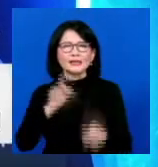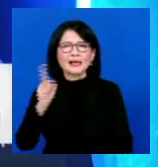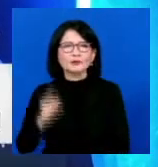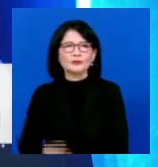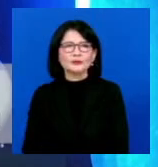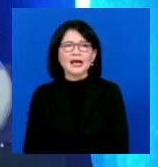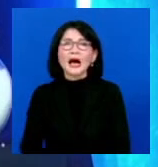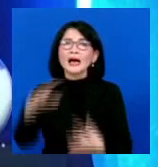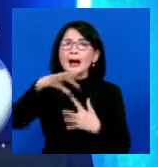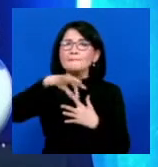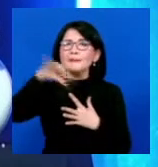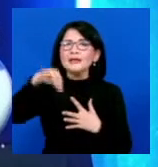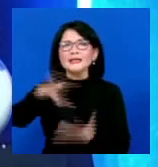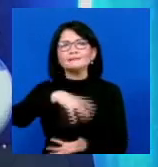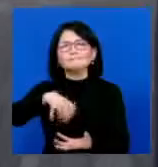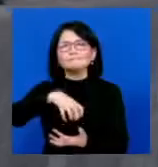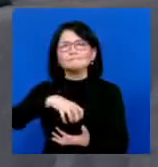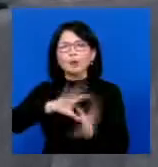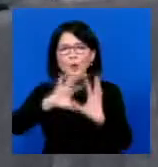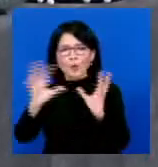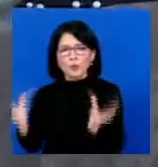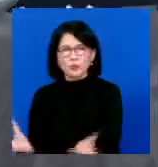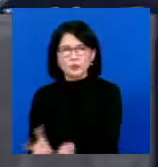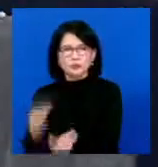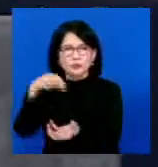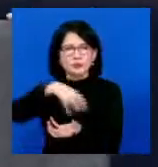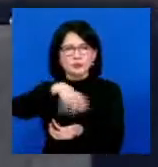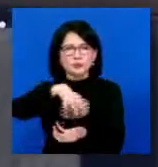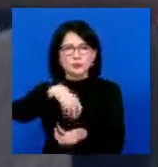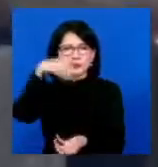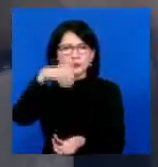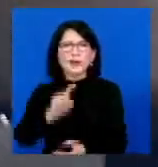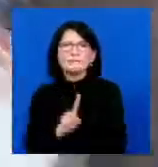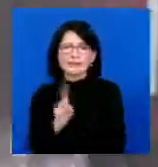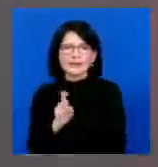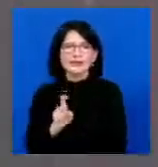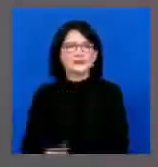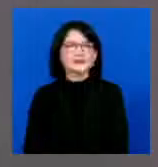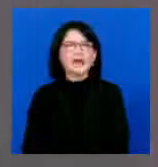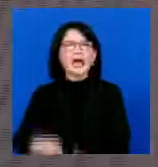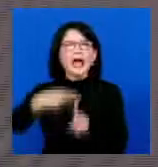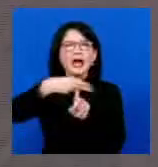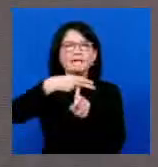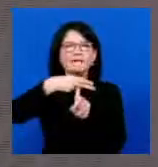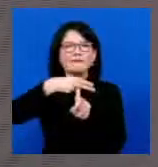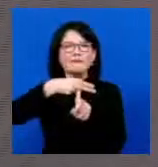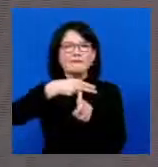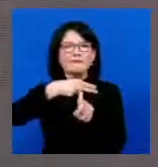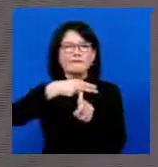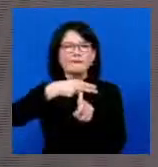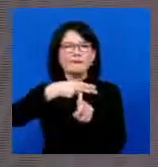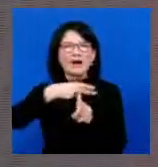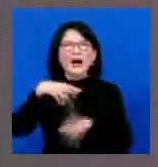memilih secara acak bola subtema pertanyaan baik huruf F huruf F adalah